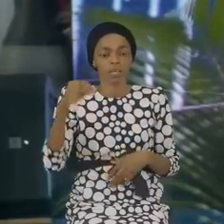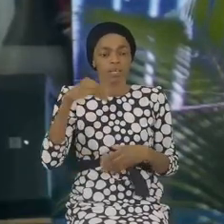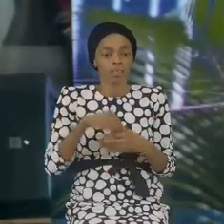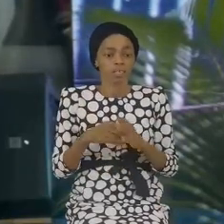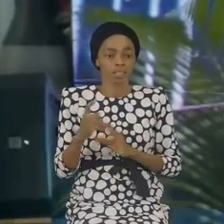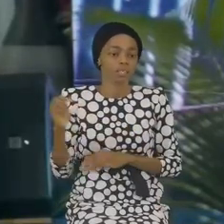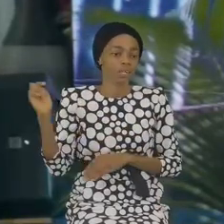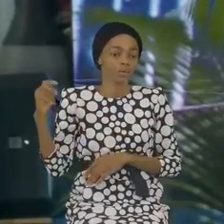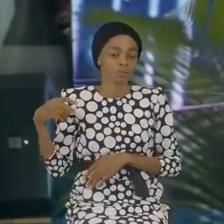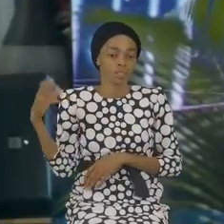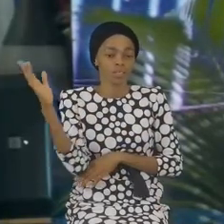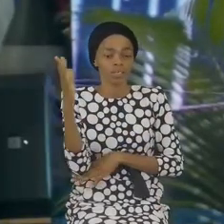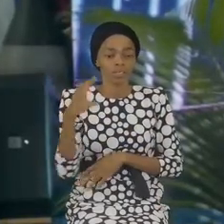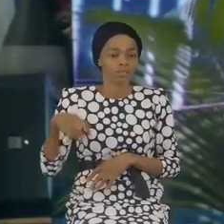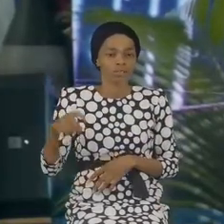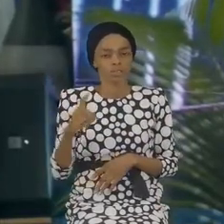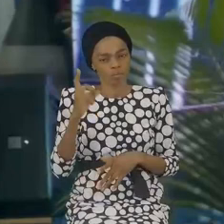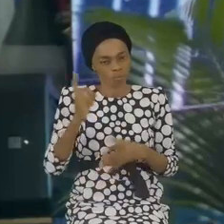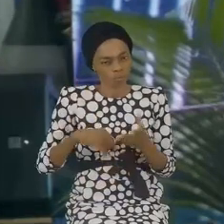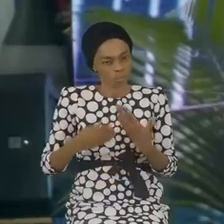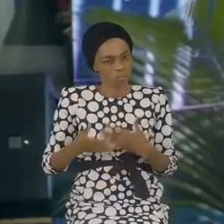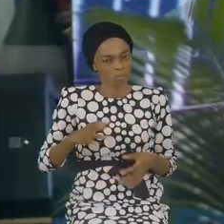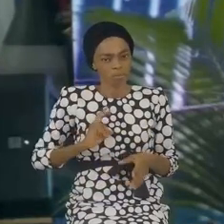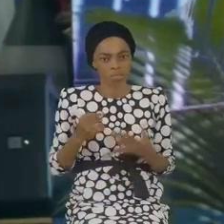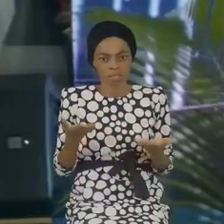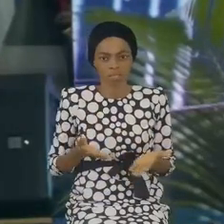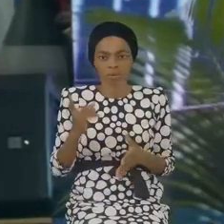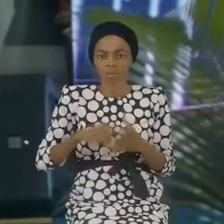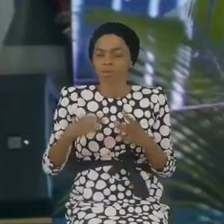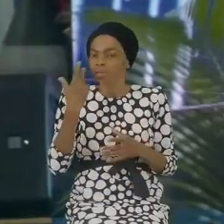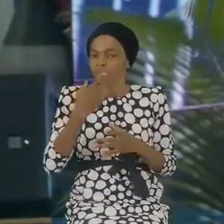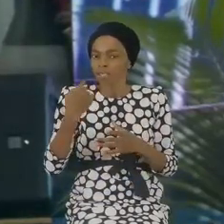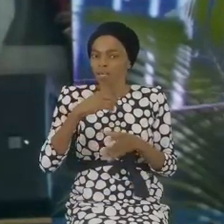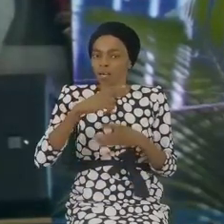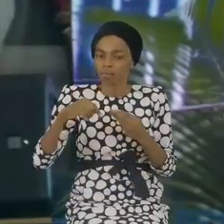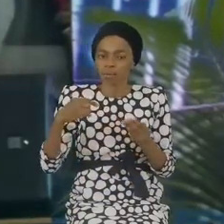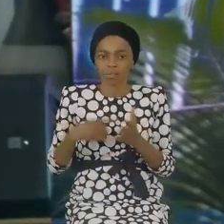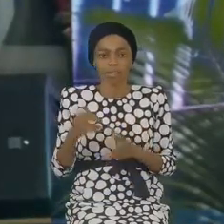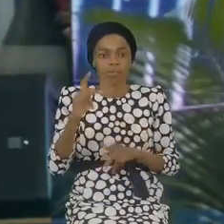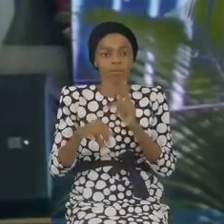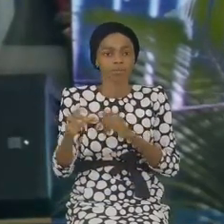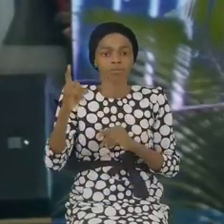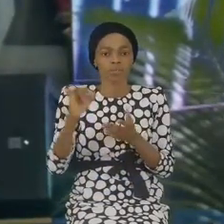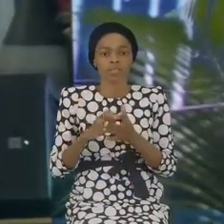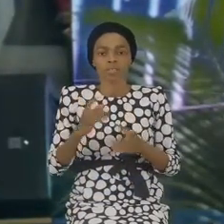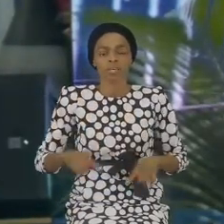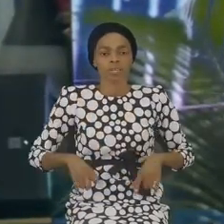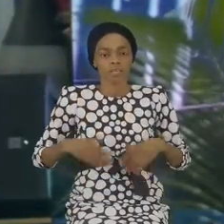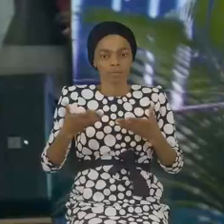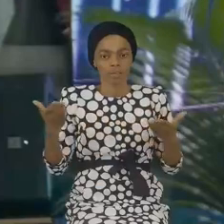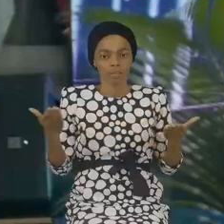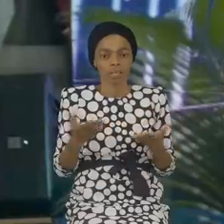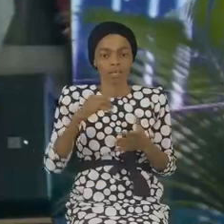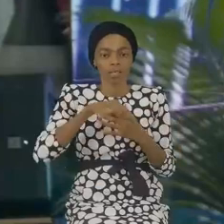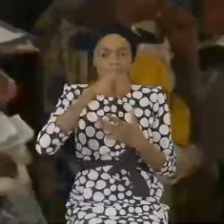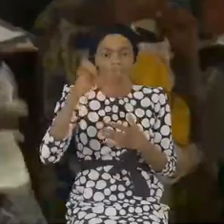désert. Et nous aujourd'hui, que disons-nous concernant le peuple de Dieu que nous dirigeons? En Jean